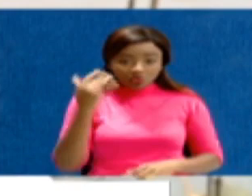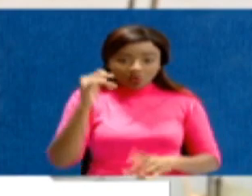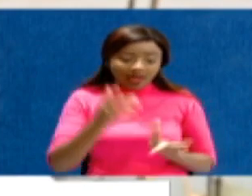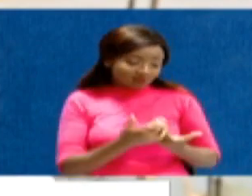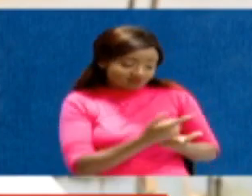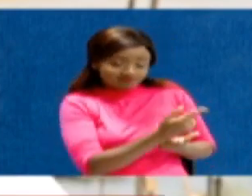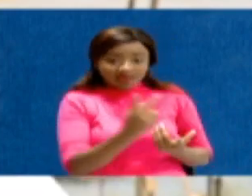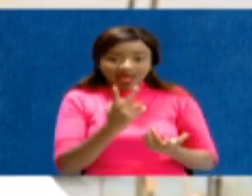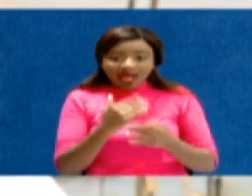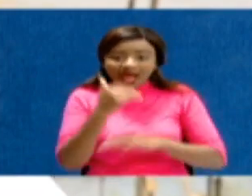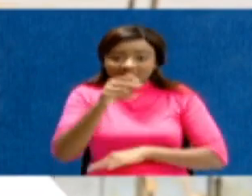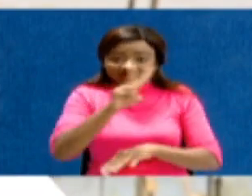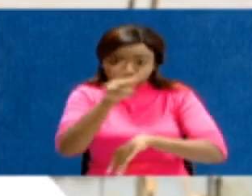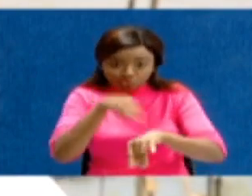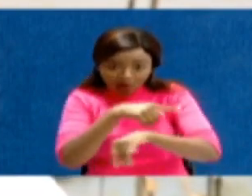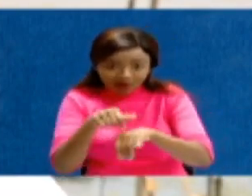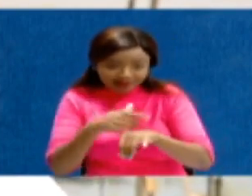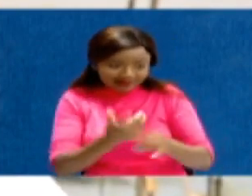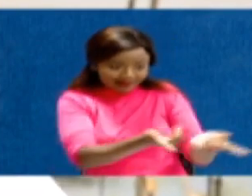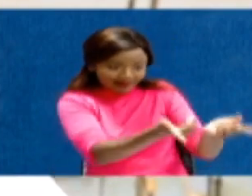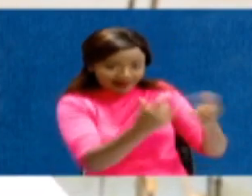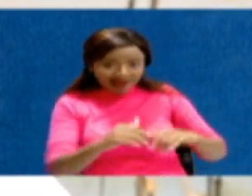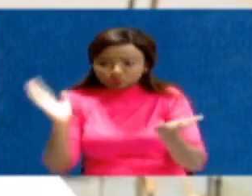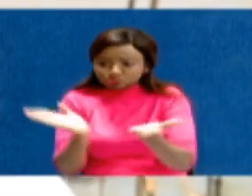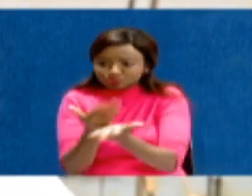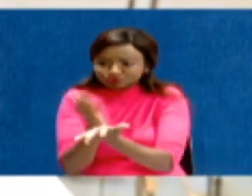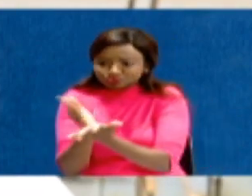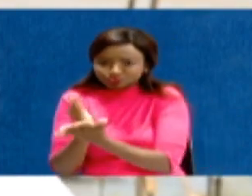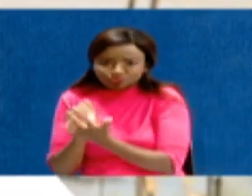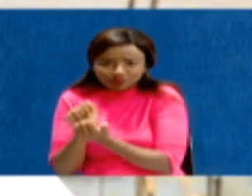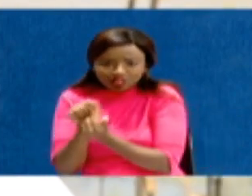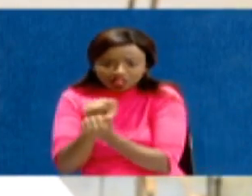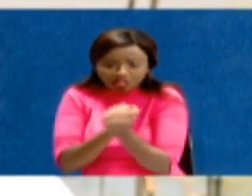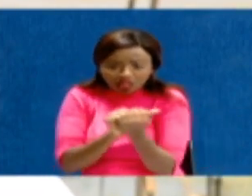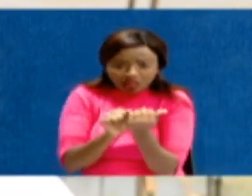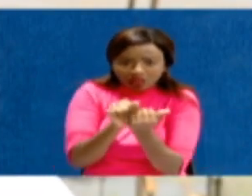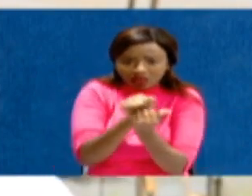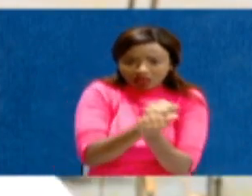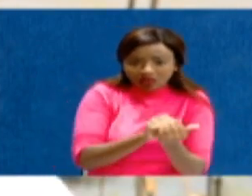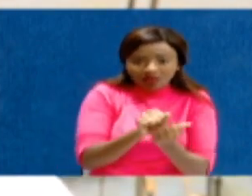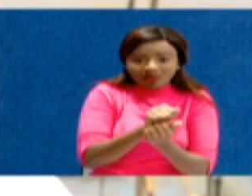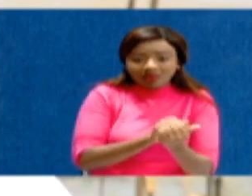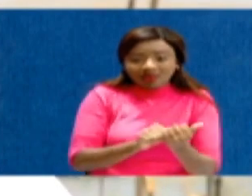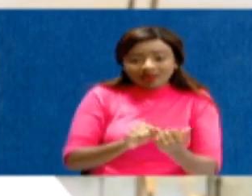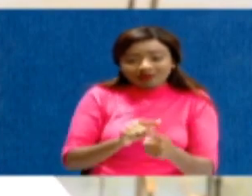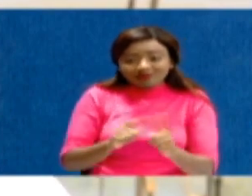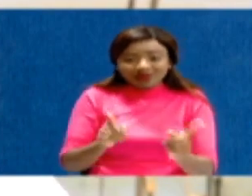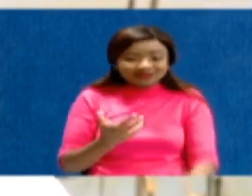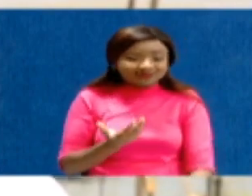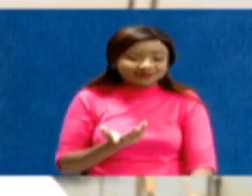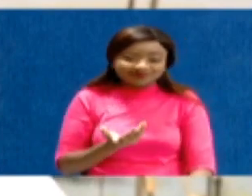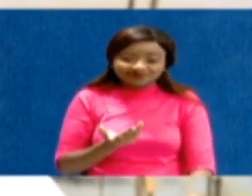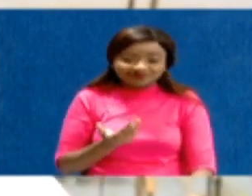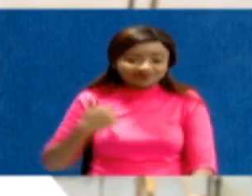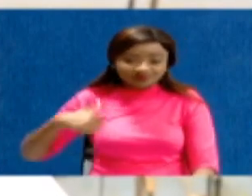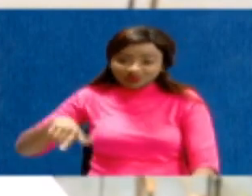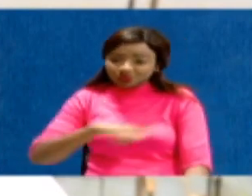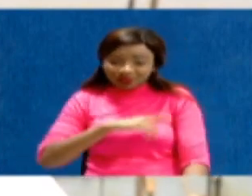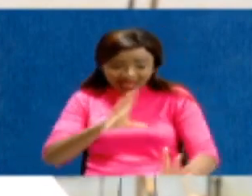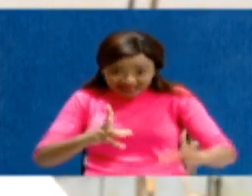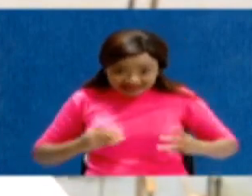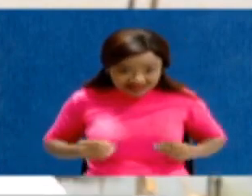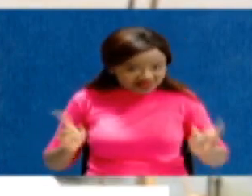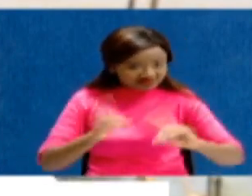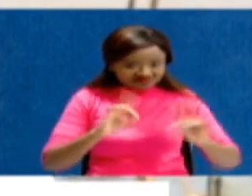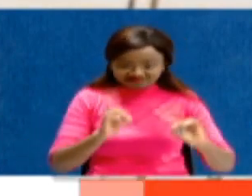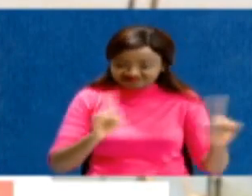na hayo baada ya masaa mawili ni za zile anazidi kuharibu mimea, sisi pia hatukubali